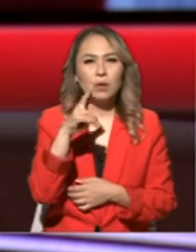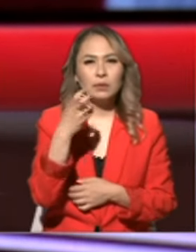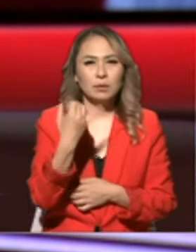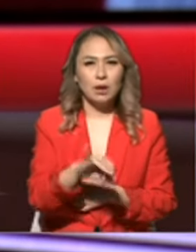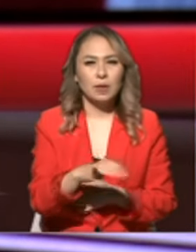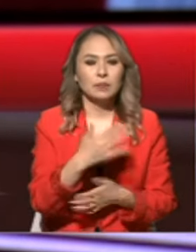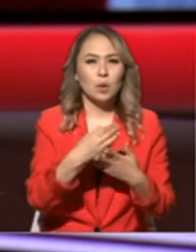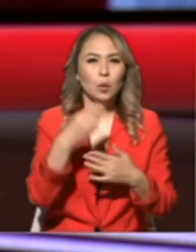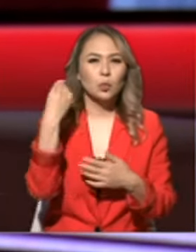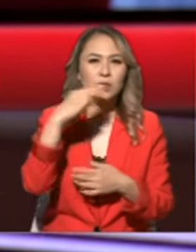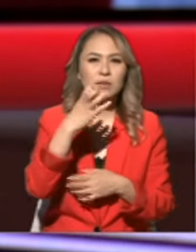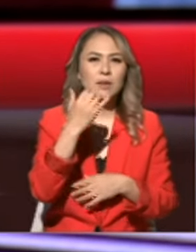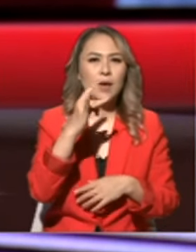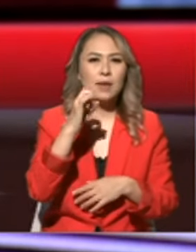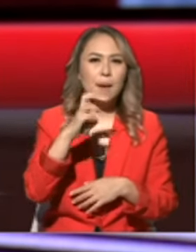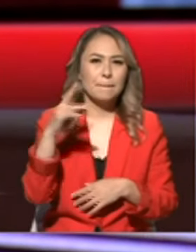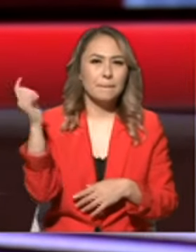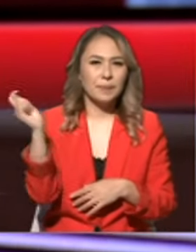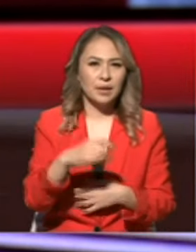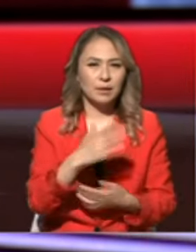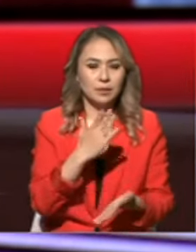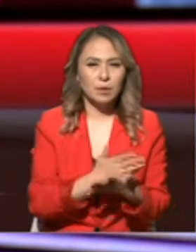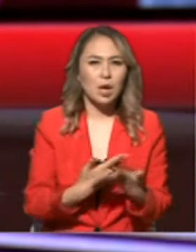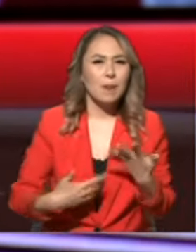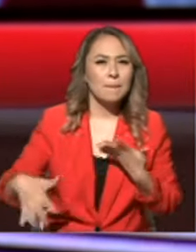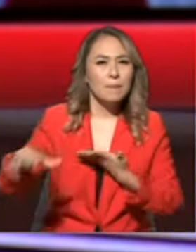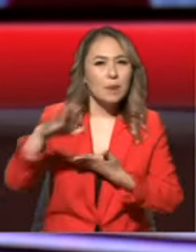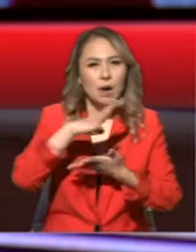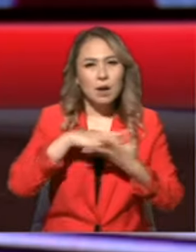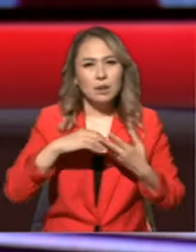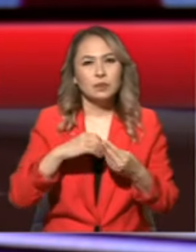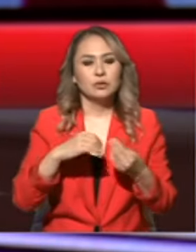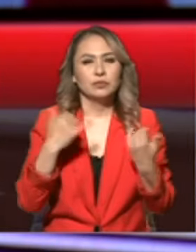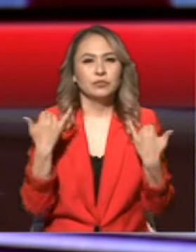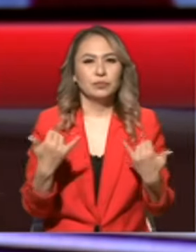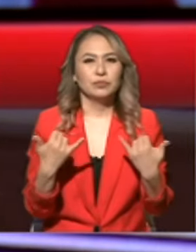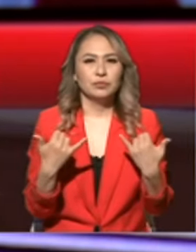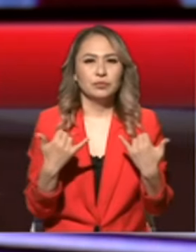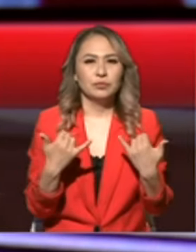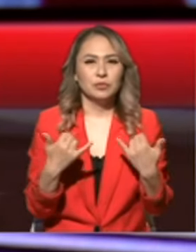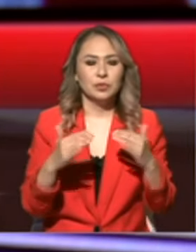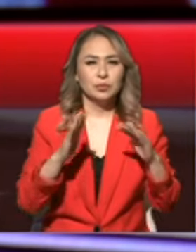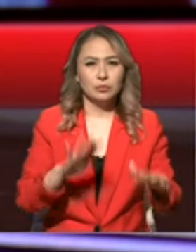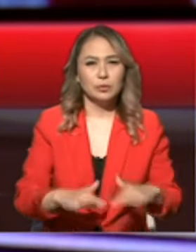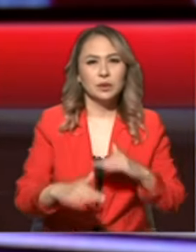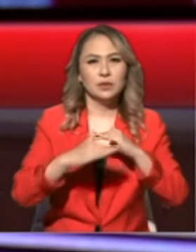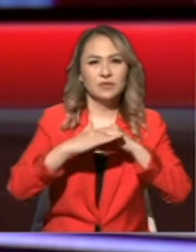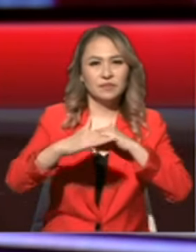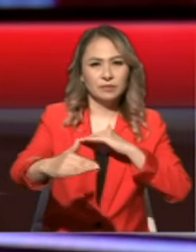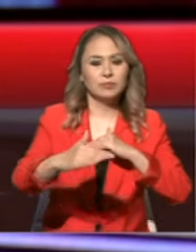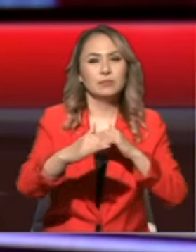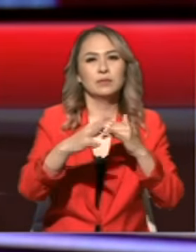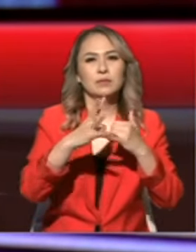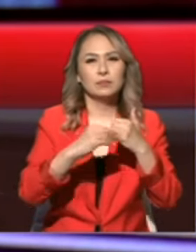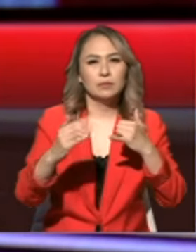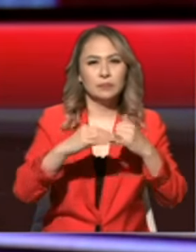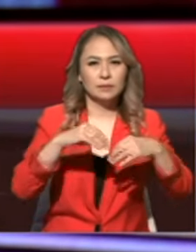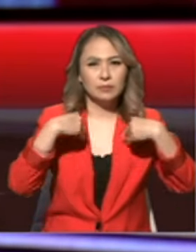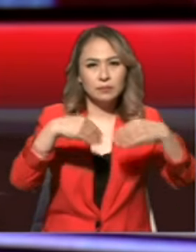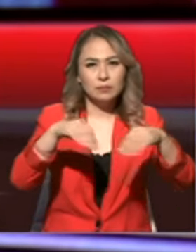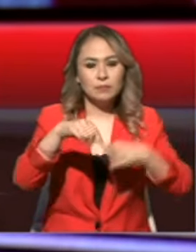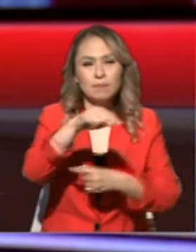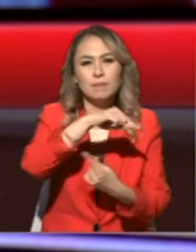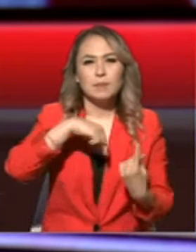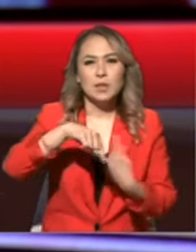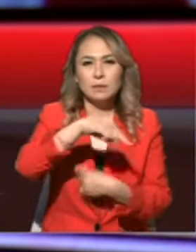Түркістан облысында Сайрам ауданының тұрғындары бар. Ол кісілердің бәрі кәдімгідей мына қара жерден өнім алып, фермерлікті кәсіп